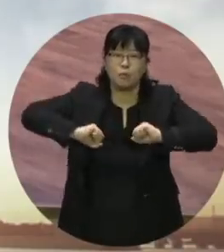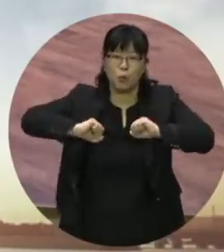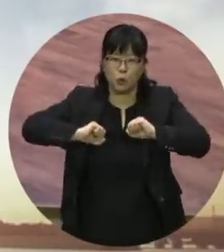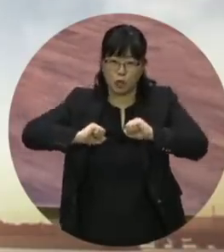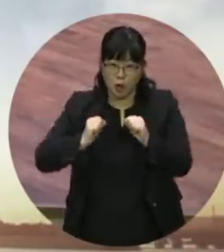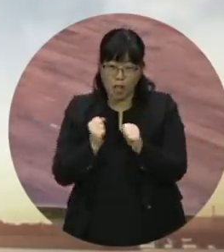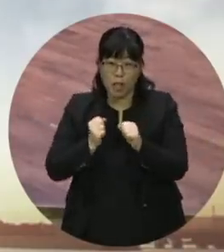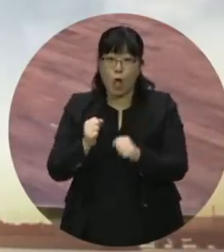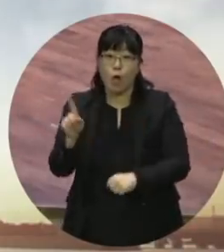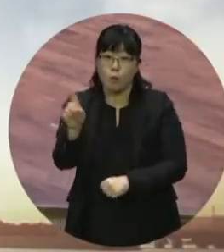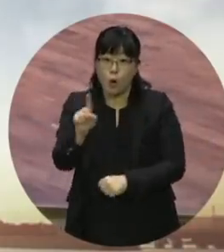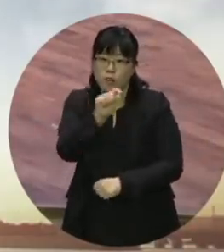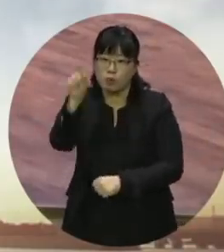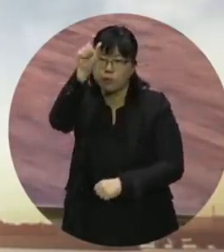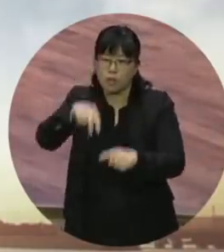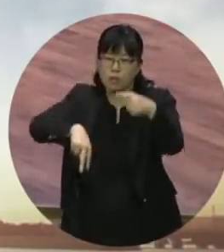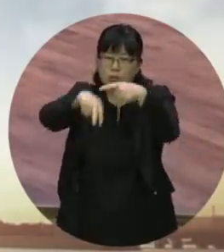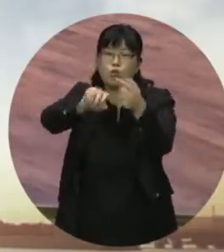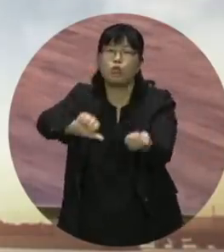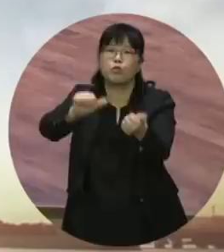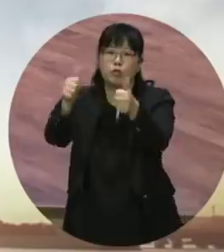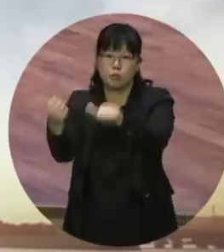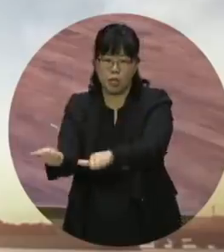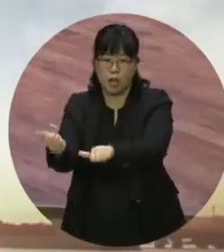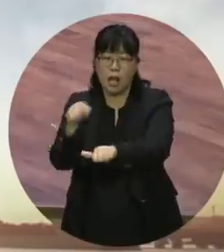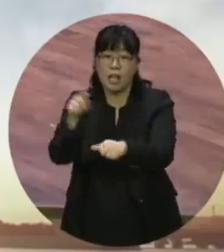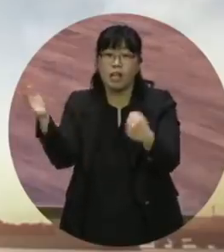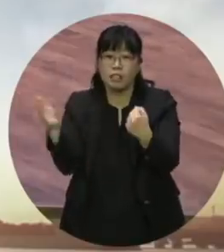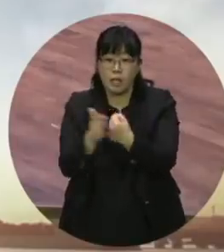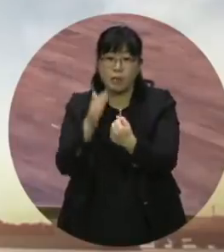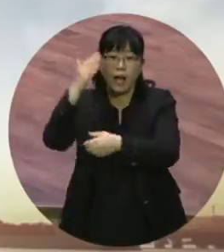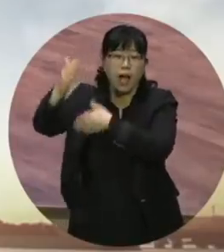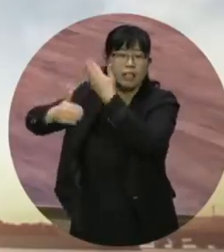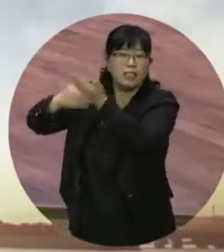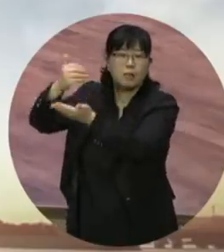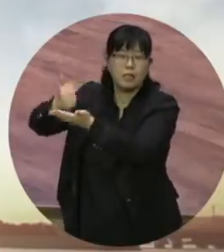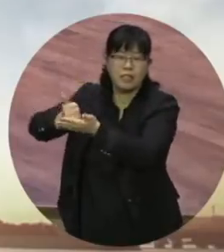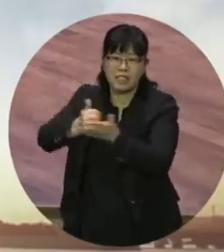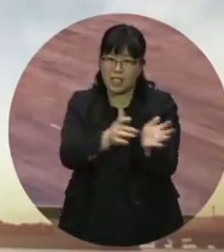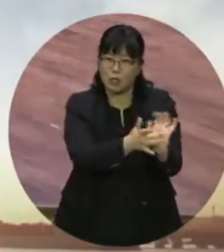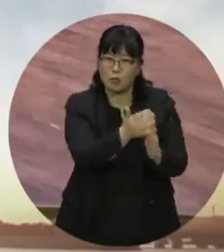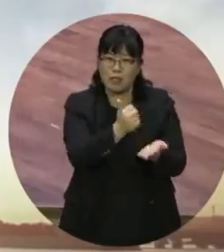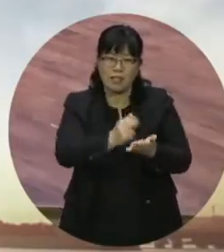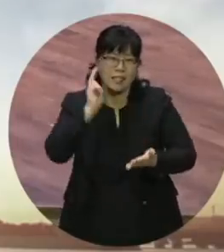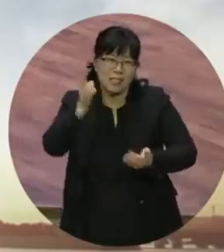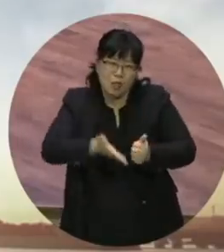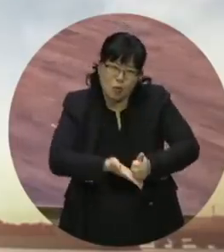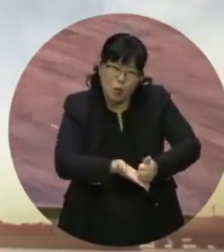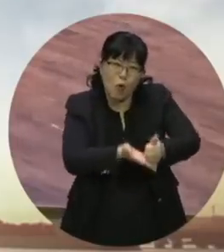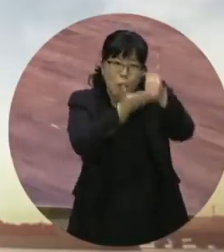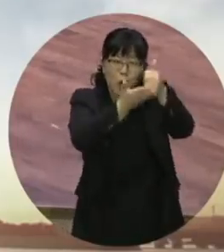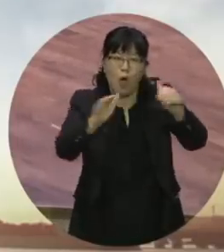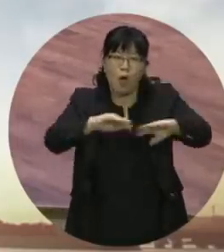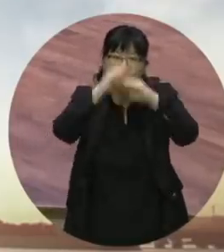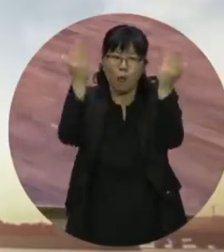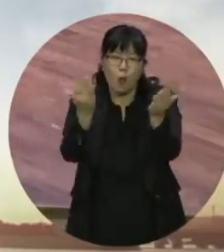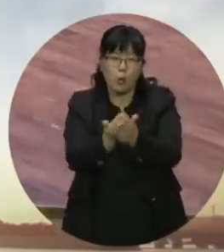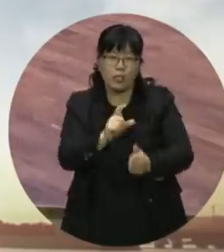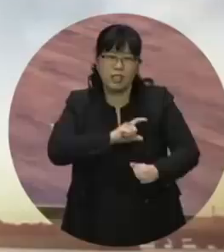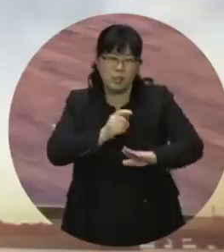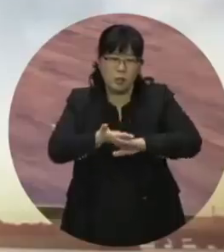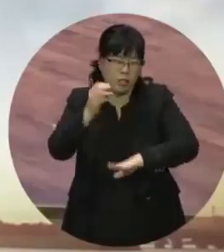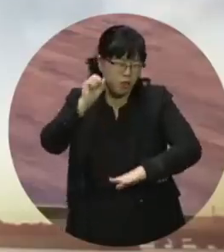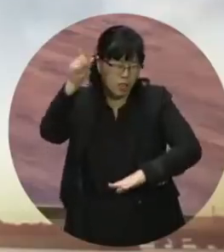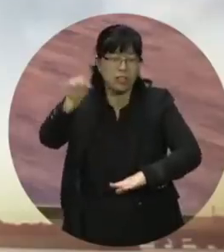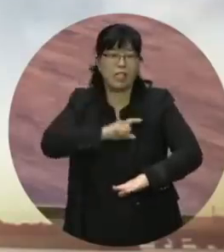죽기까지 복종하셨으니 십자가에 죽으심이라. 이름으로 하나님이 자유롭게 높여 모든 이름 위에